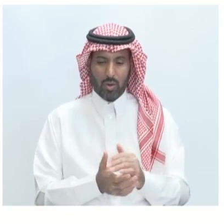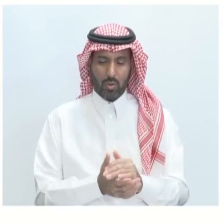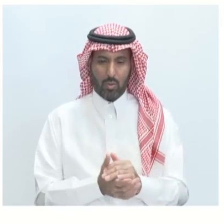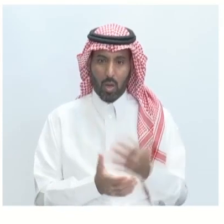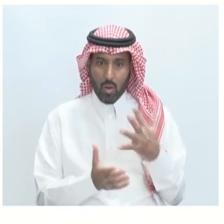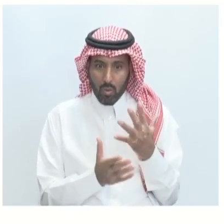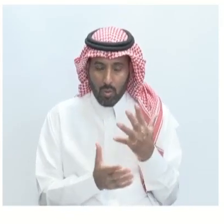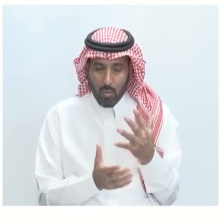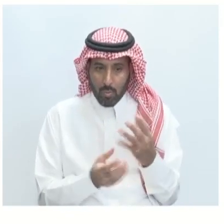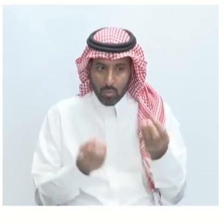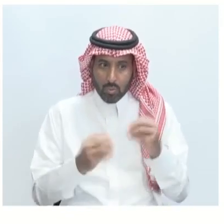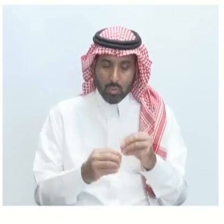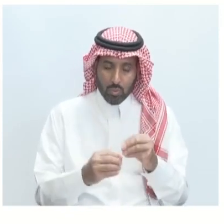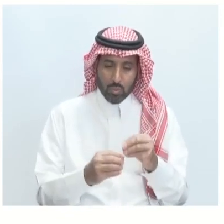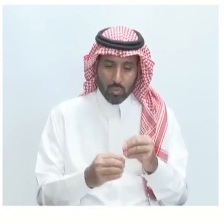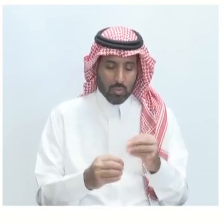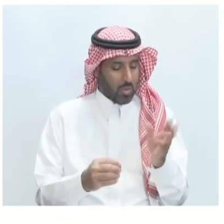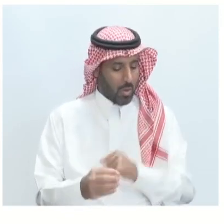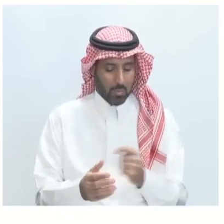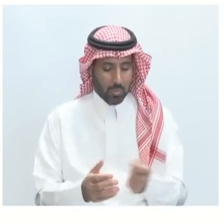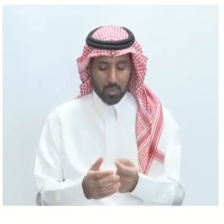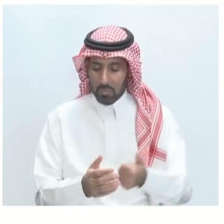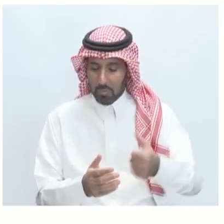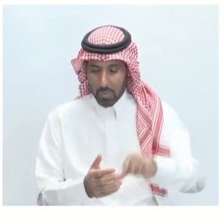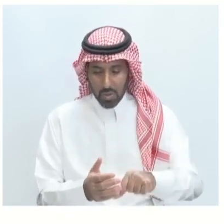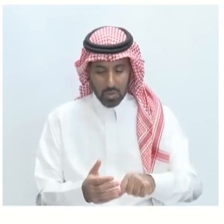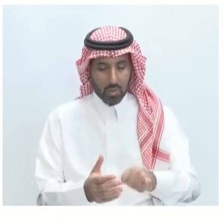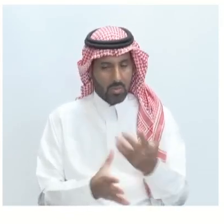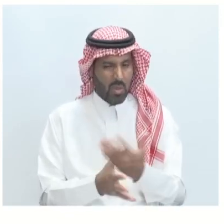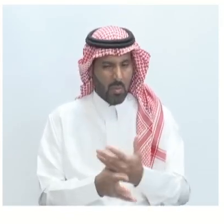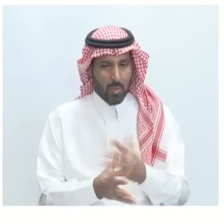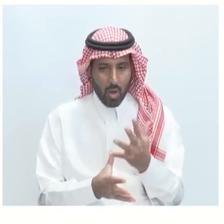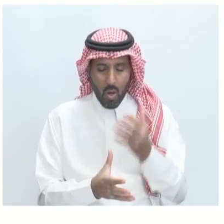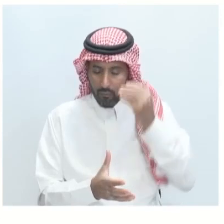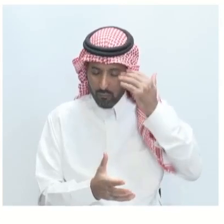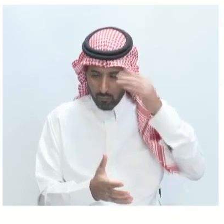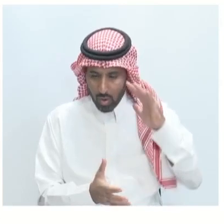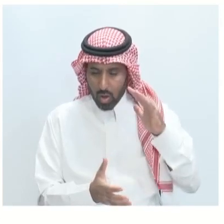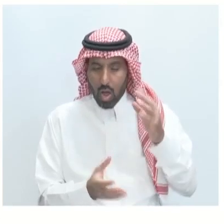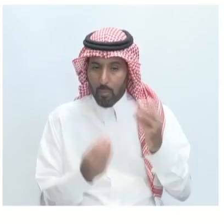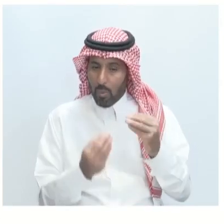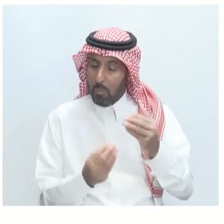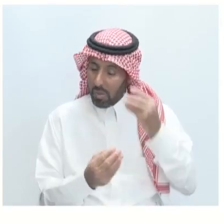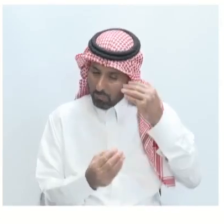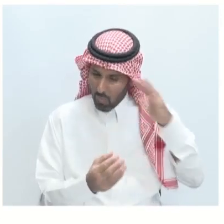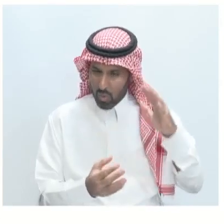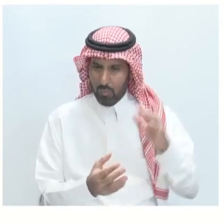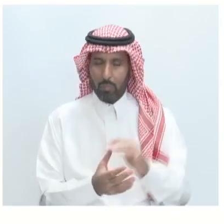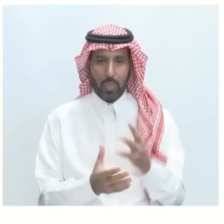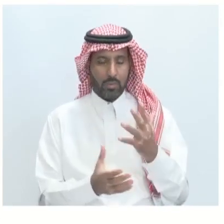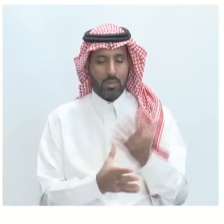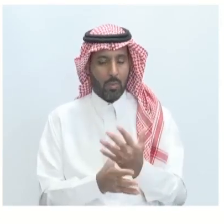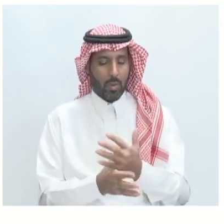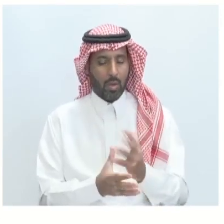حدث احسنتم لم يتجاوز الاختبار وجعله وجعل هذا الخوف او الخوف